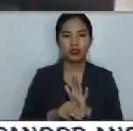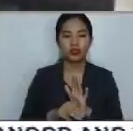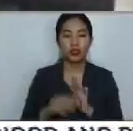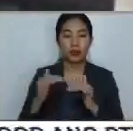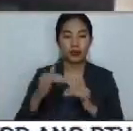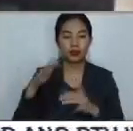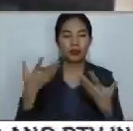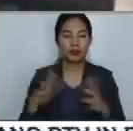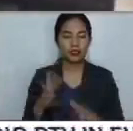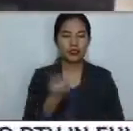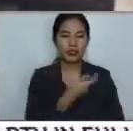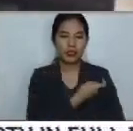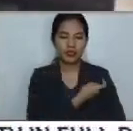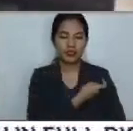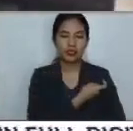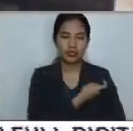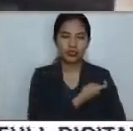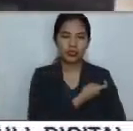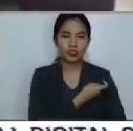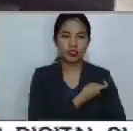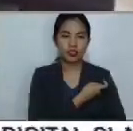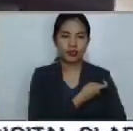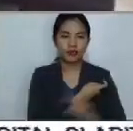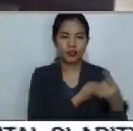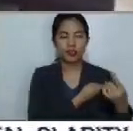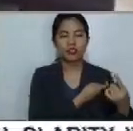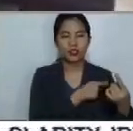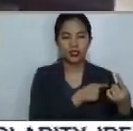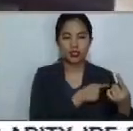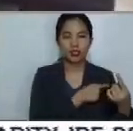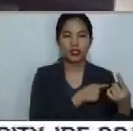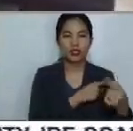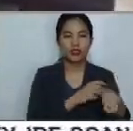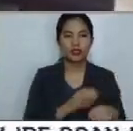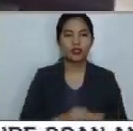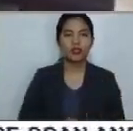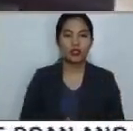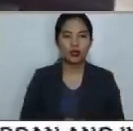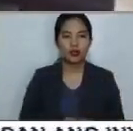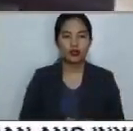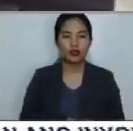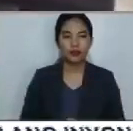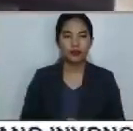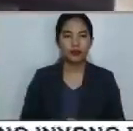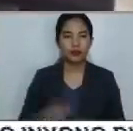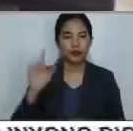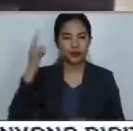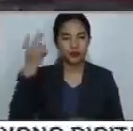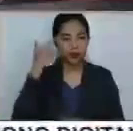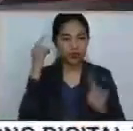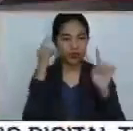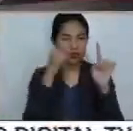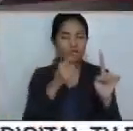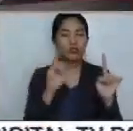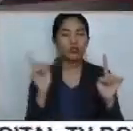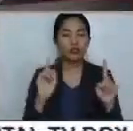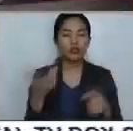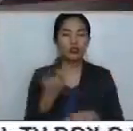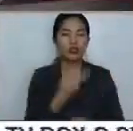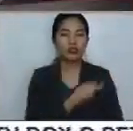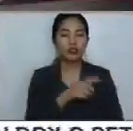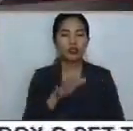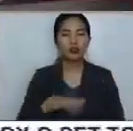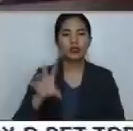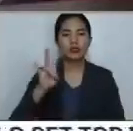pagbili ng Department of Budget and Management Procurement Service ng mga medical supplies laban sa COVID-19. Ito ang ginawang